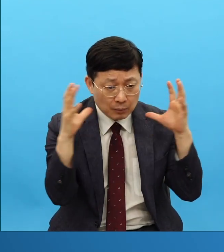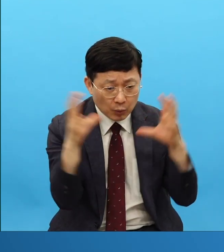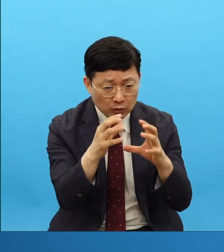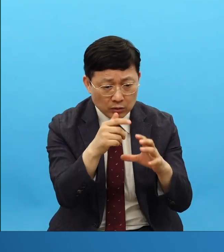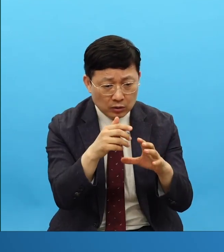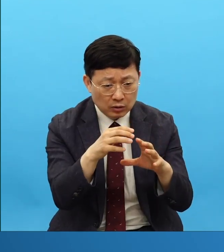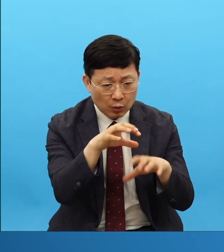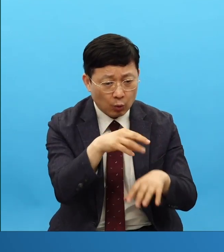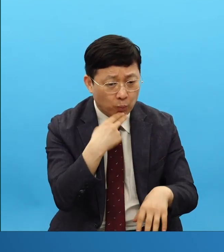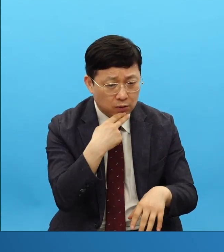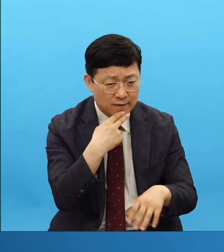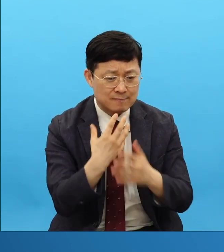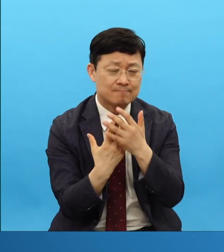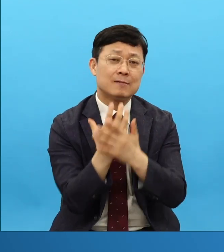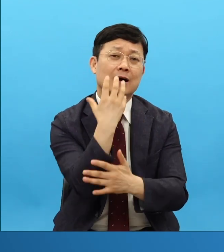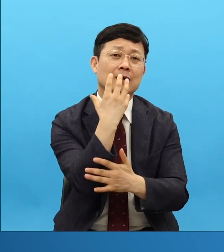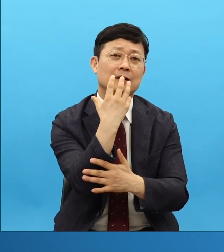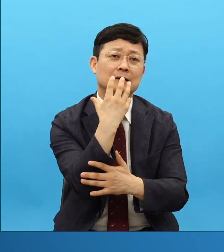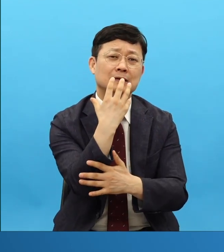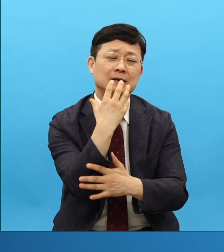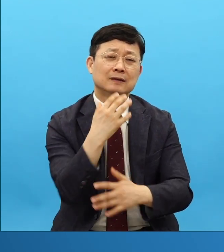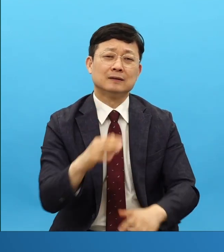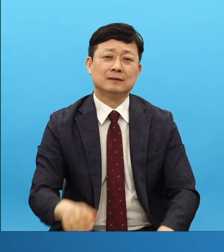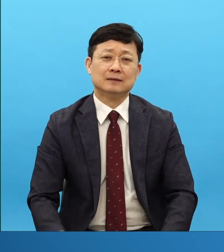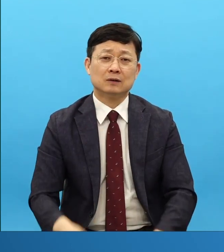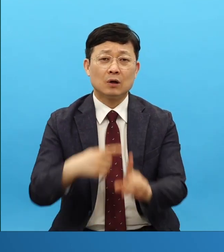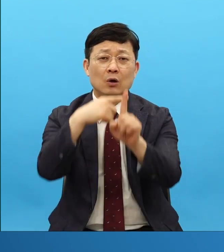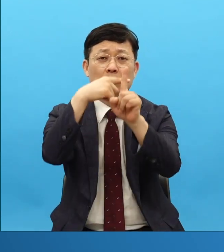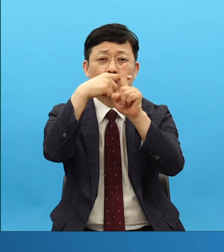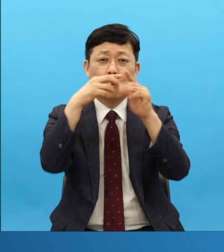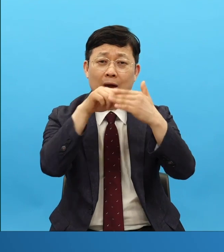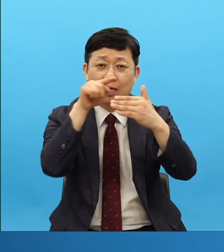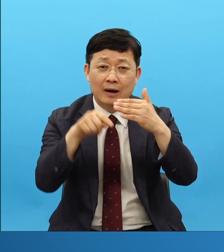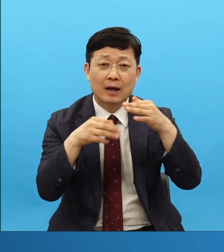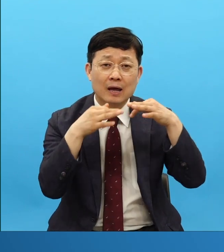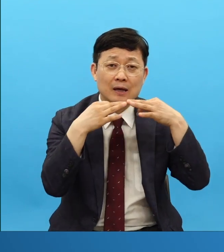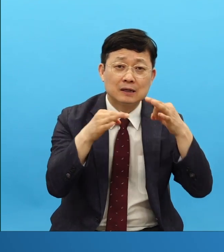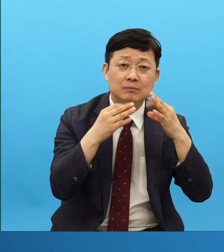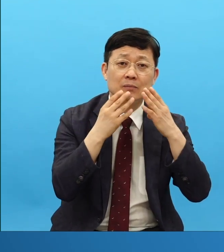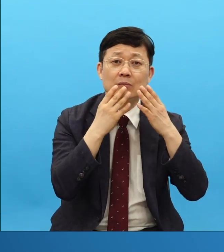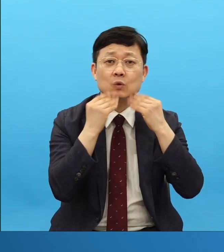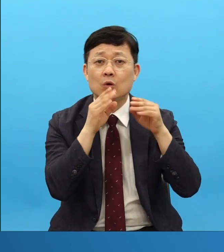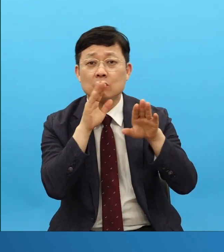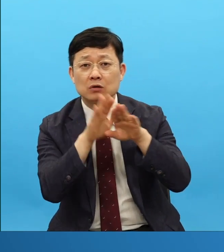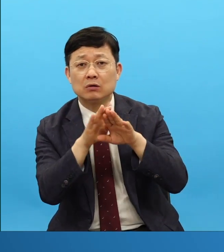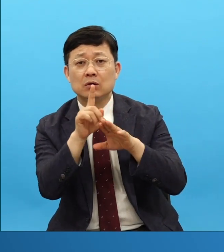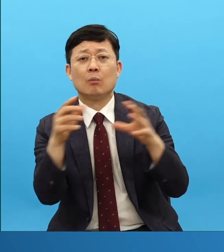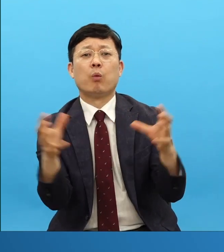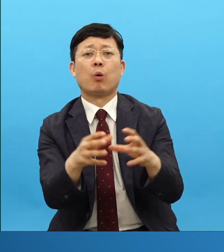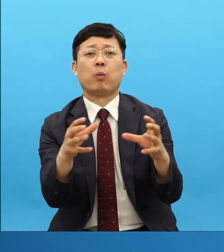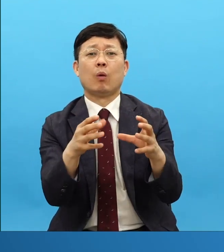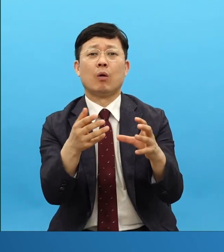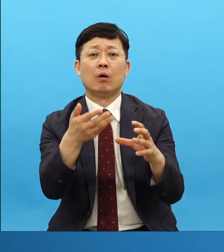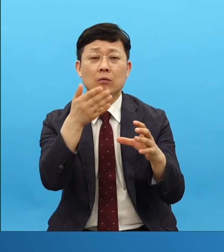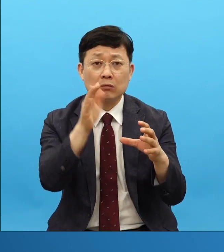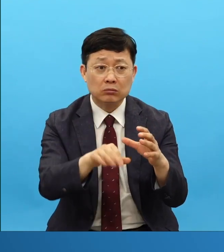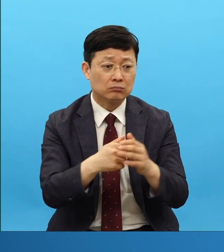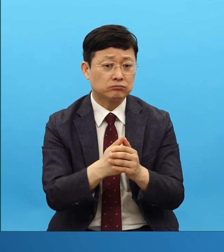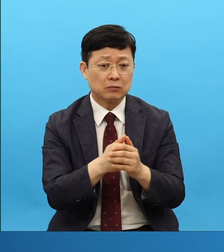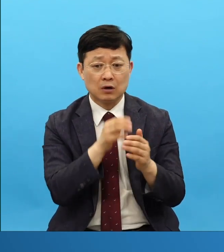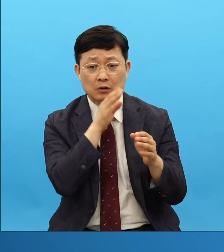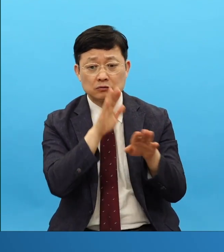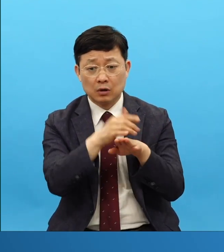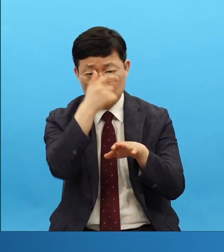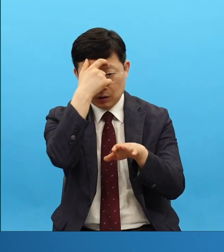그래서 이거를 금토일 시대에 당연히 열어야 되는데 여러분이 주일날 예배드려 싹 갔다? 절대 안 되는 겁니다.